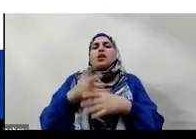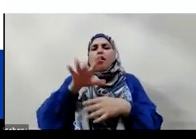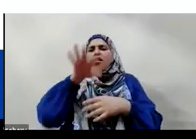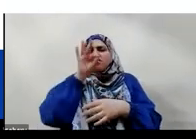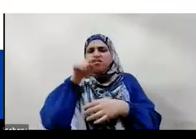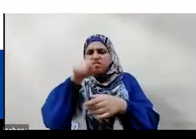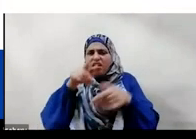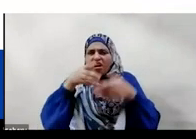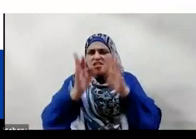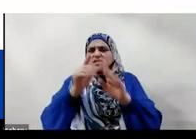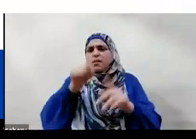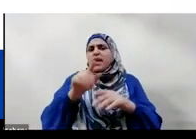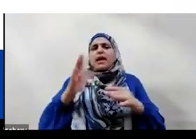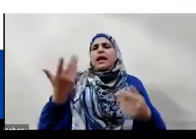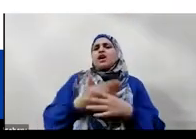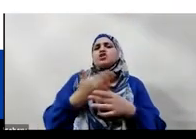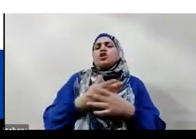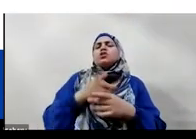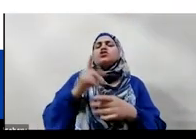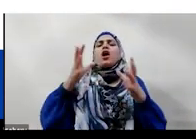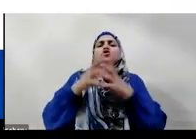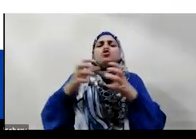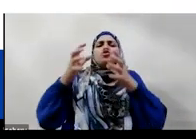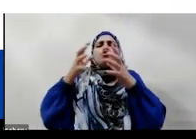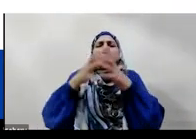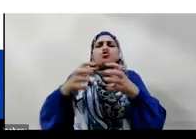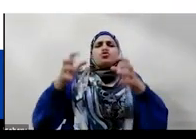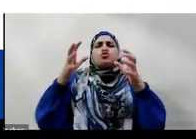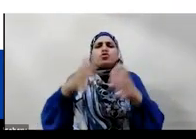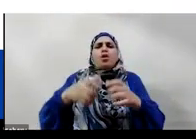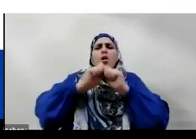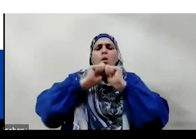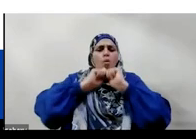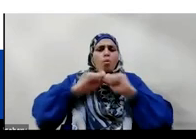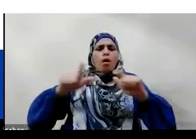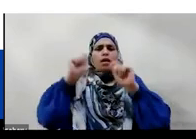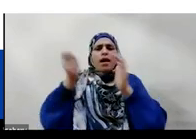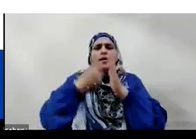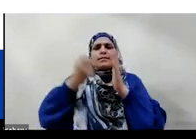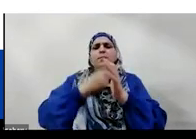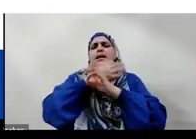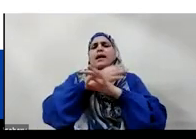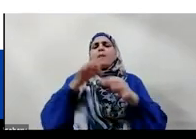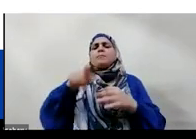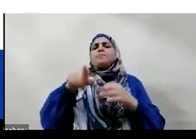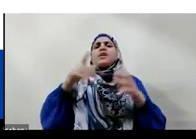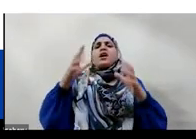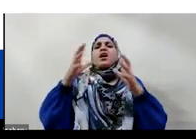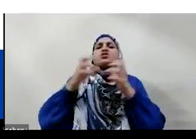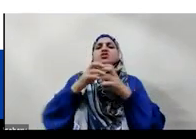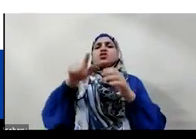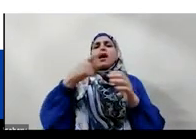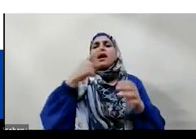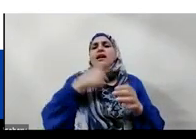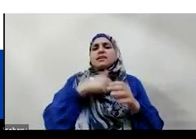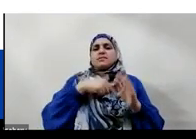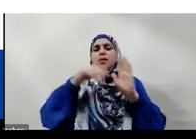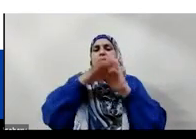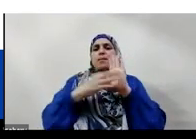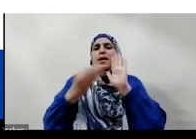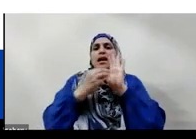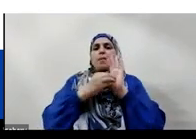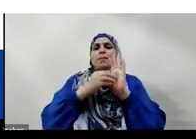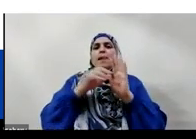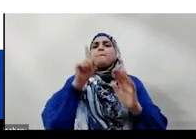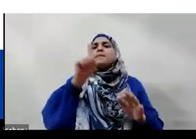بالتحديد. اشرح طبيعة البرنامج اللي حضرتك عايز تاخده في أمريكا، ما تذكرش اسم برنامج معين في جامعة معينة،